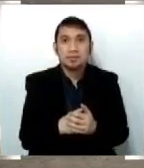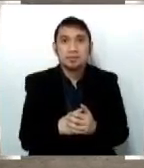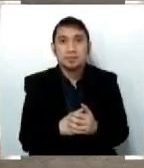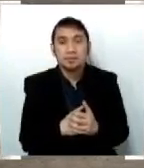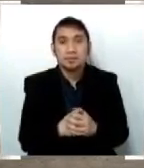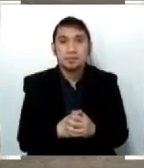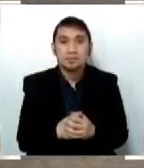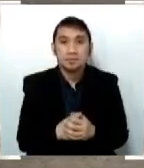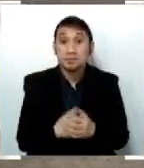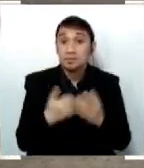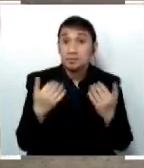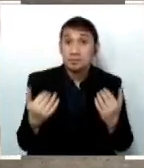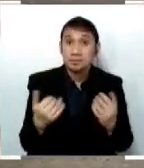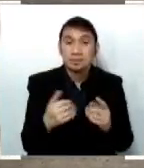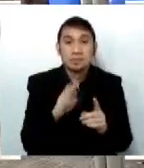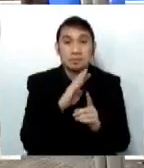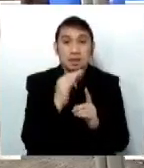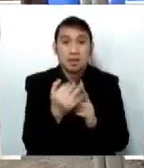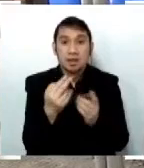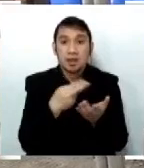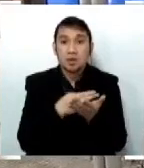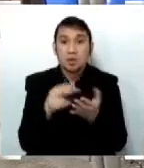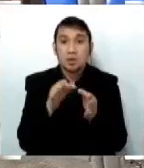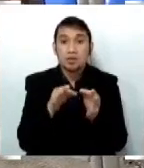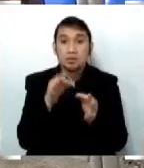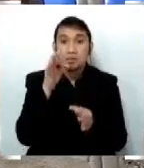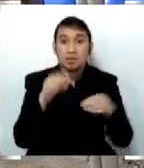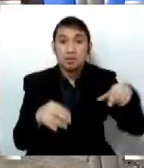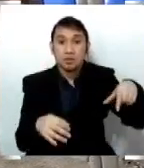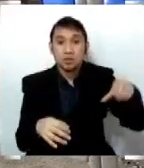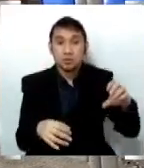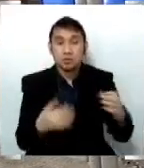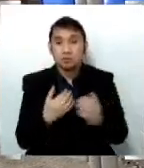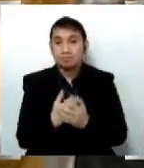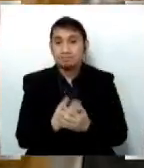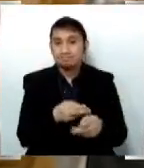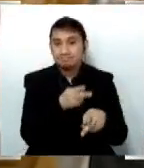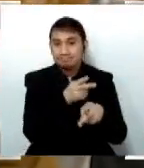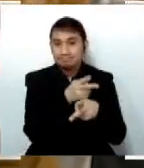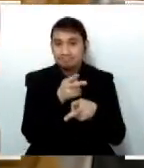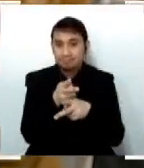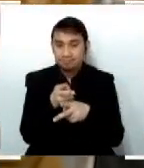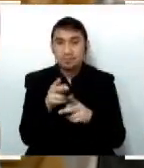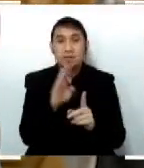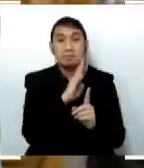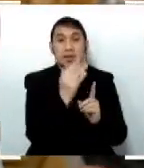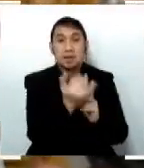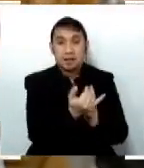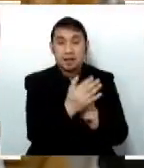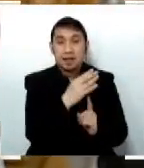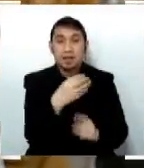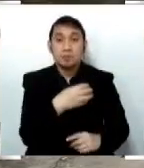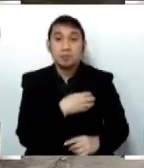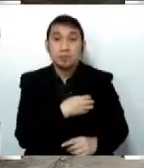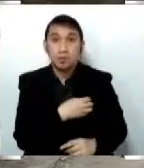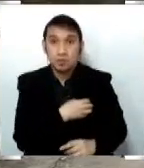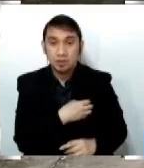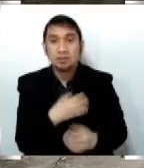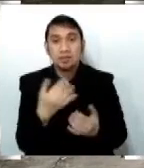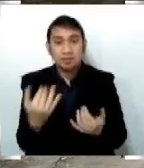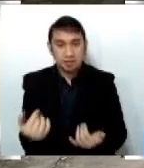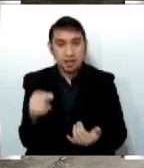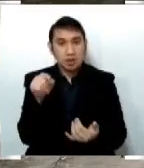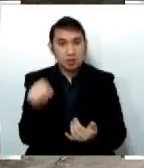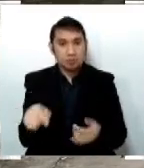Sa barangay Holy Spirit sa Quezon City naman, nakabantay ang mga opisyal ng barangay at mga pulis matapos itong isailalim sa special